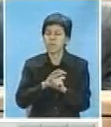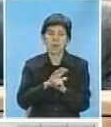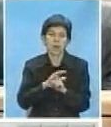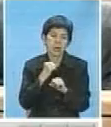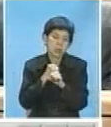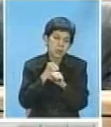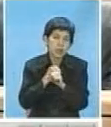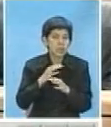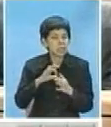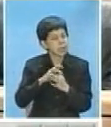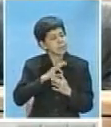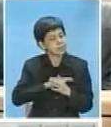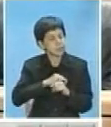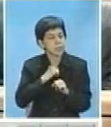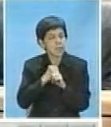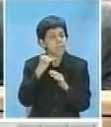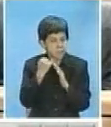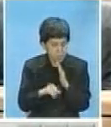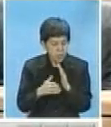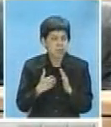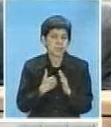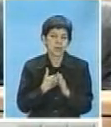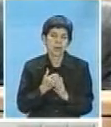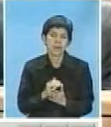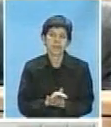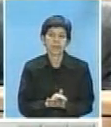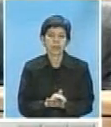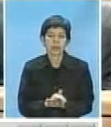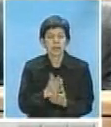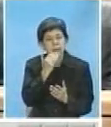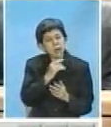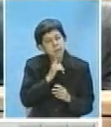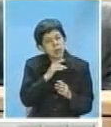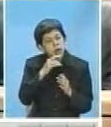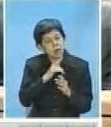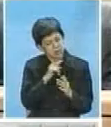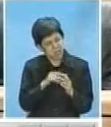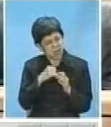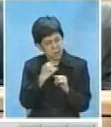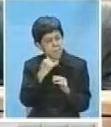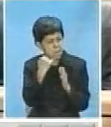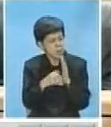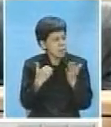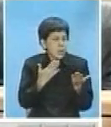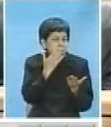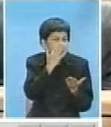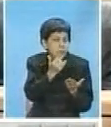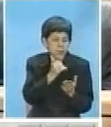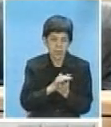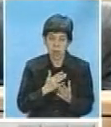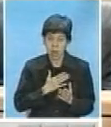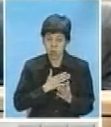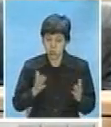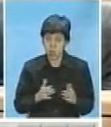ที่ผิดธรรมชาติครับผมเรียนว่าผิดธรรมชาติทำไมถึงพูดอย่างนี้เพราะว่าเราส่งเสริม